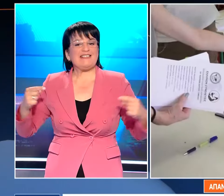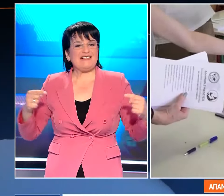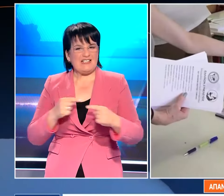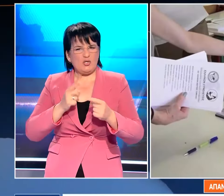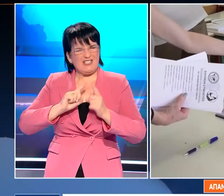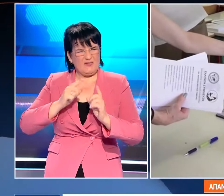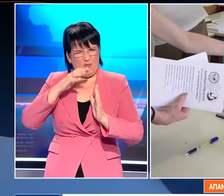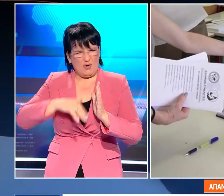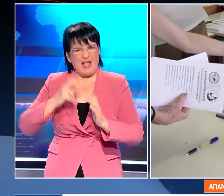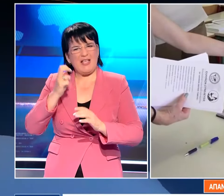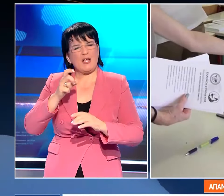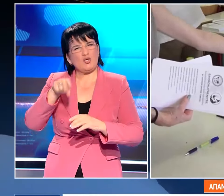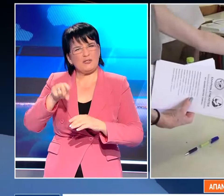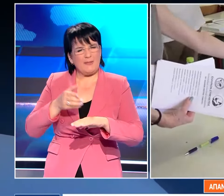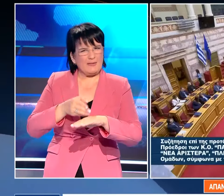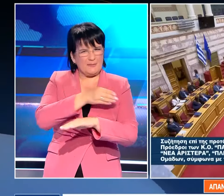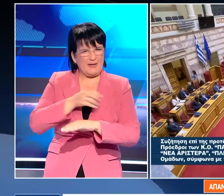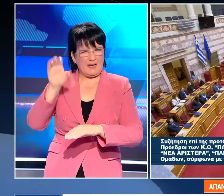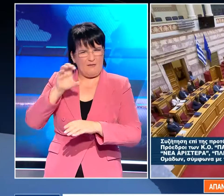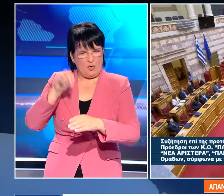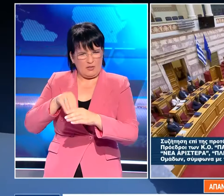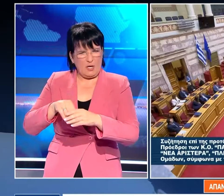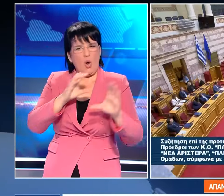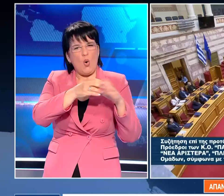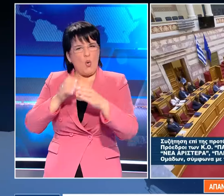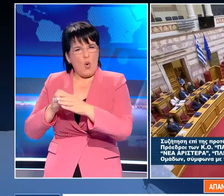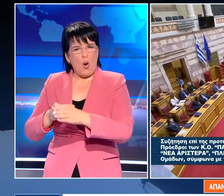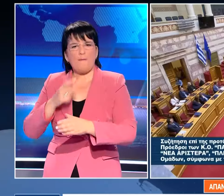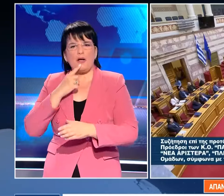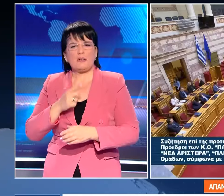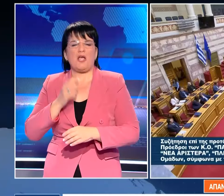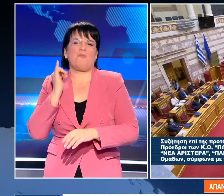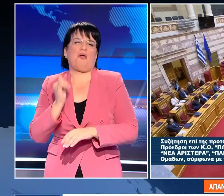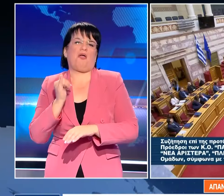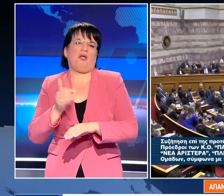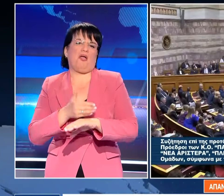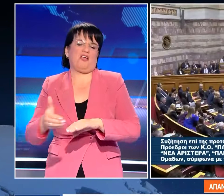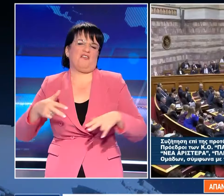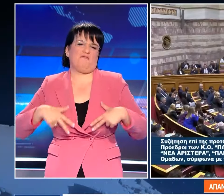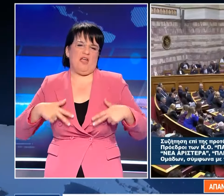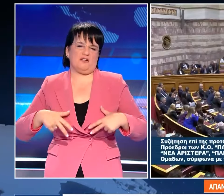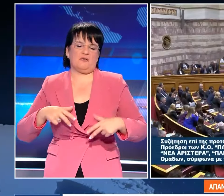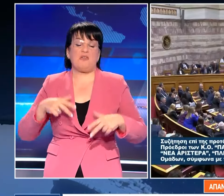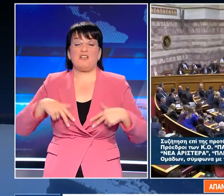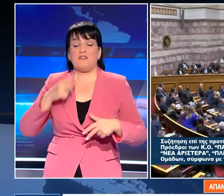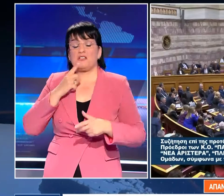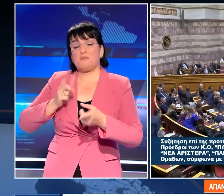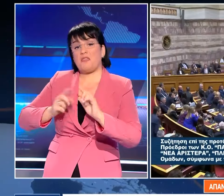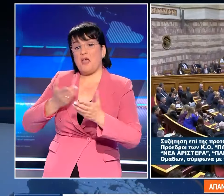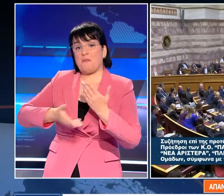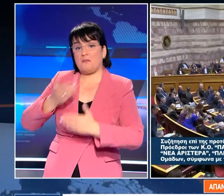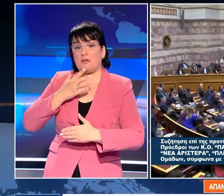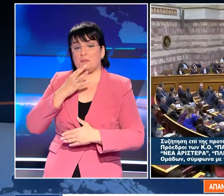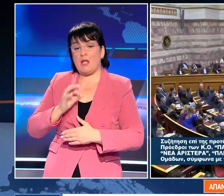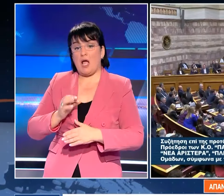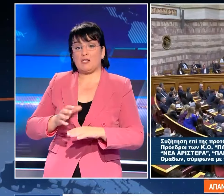μένεται περίπου 20 μέρες πριν από τις ευρωεκλογές. Τα κόμματα της αντιπολίτευσης καταλογίζουν ολιγορία στην κυβέρνηση, η οποία απαντά ότι σε μια διαπραγμάτευση δεν ρίχνει